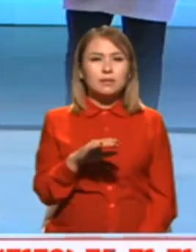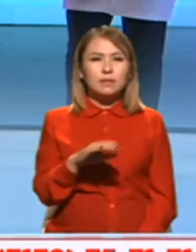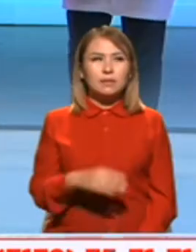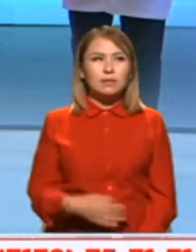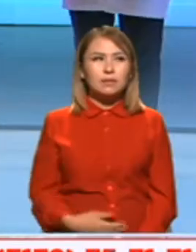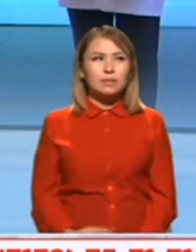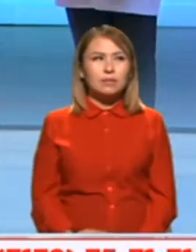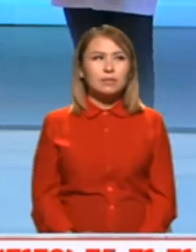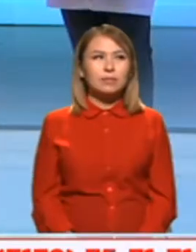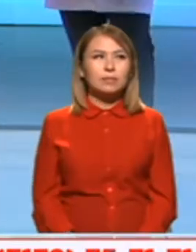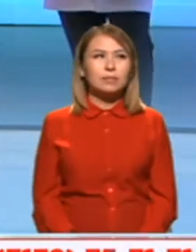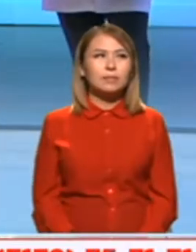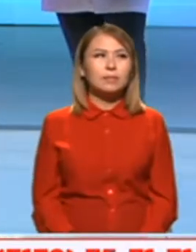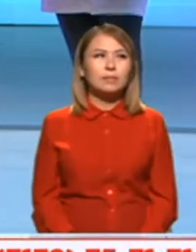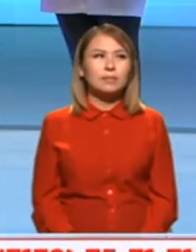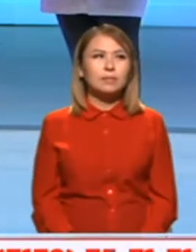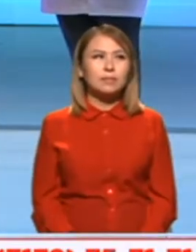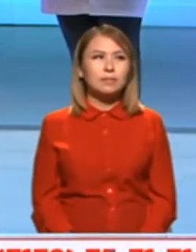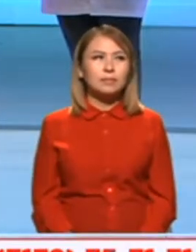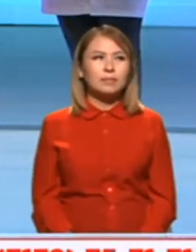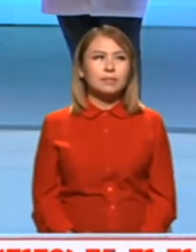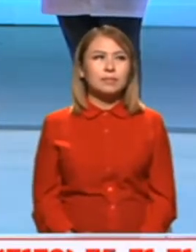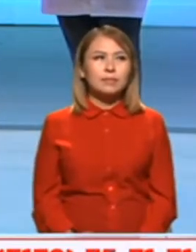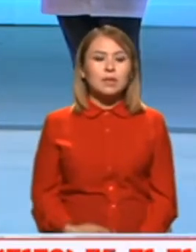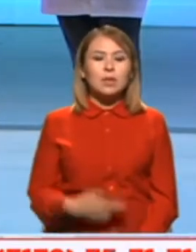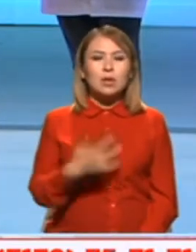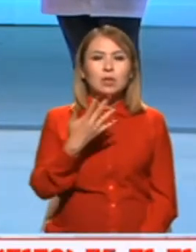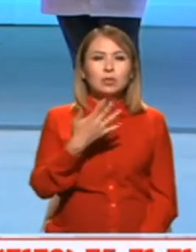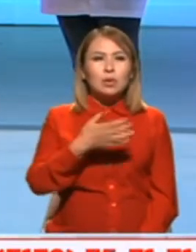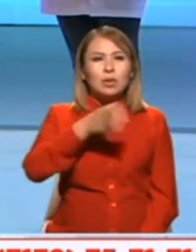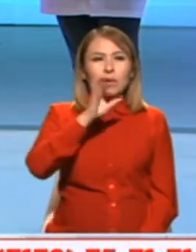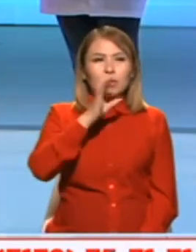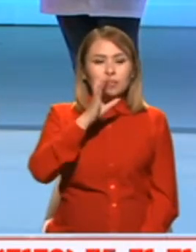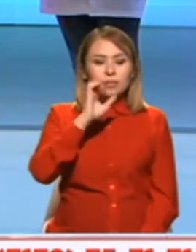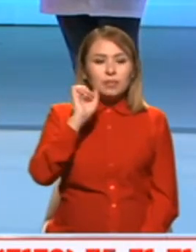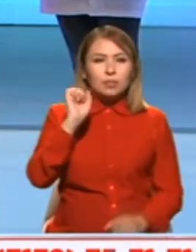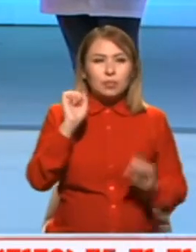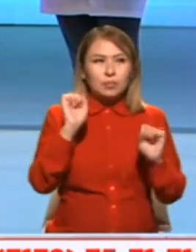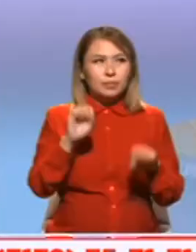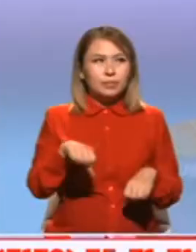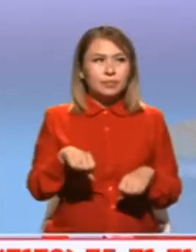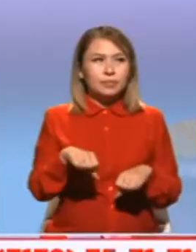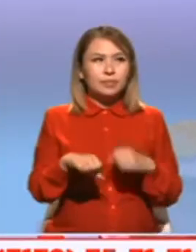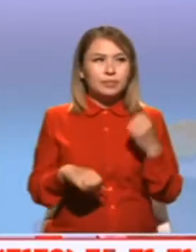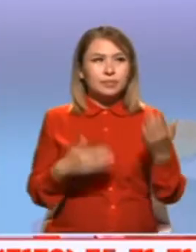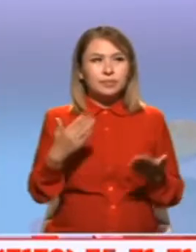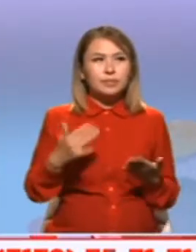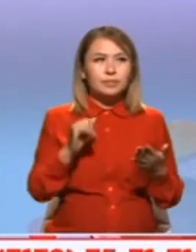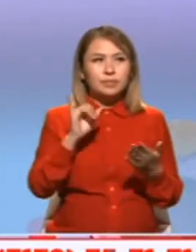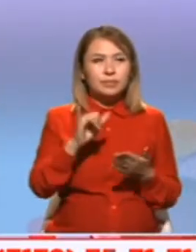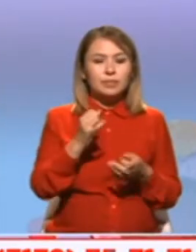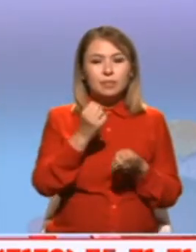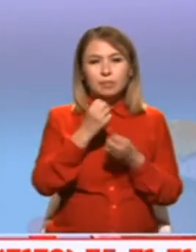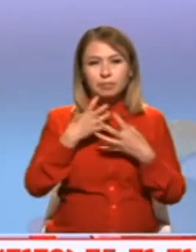жақсы, сіздің сұрағыңыз қанша су ішем? Бір бүйрекпен қанша су ішу керек? Егер сізде ісіну ешқандай ісіну болмаса,